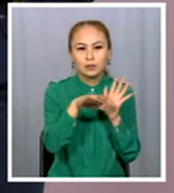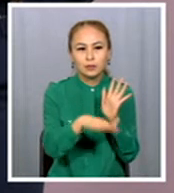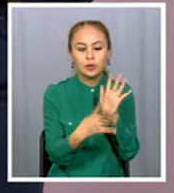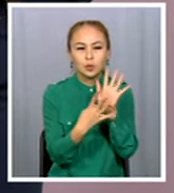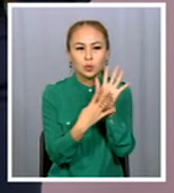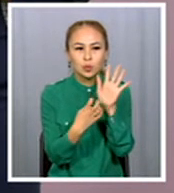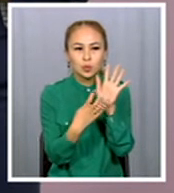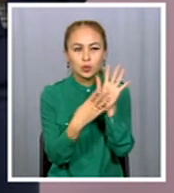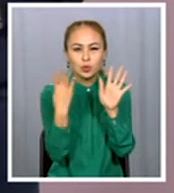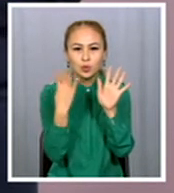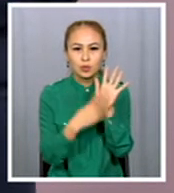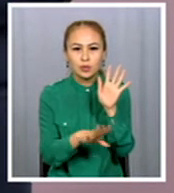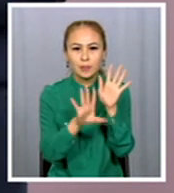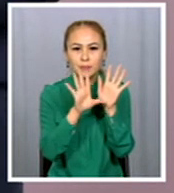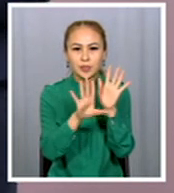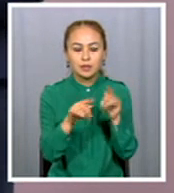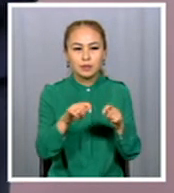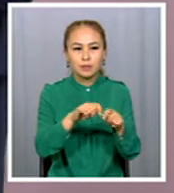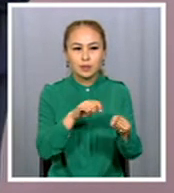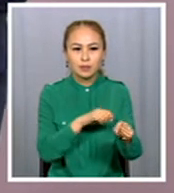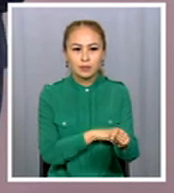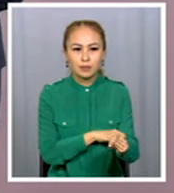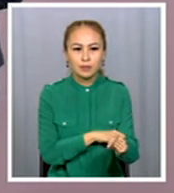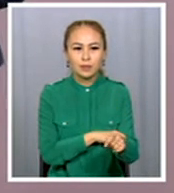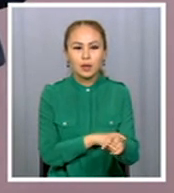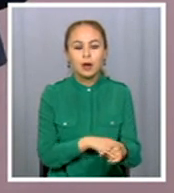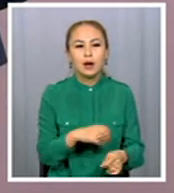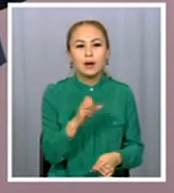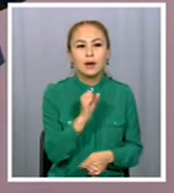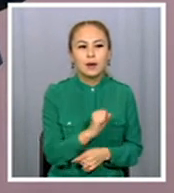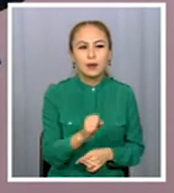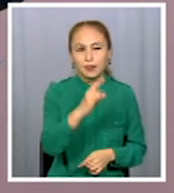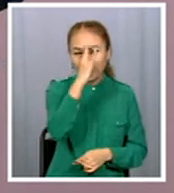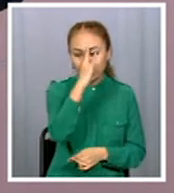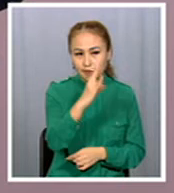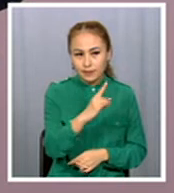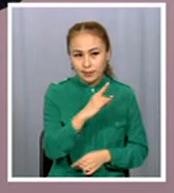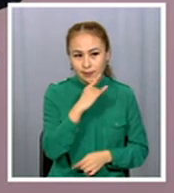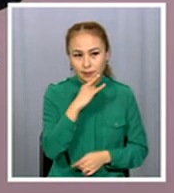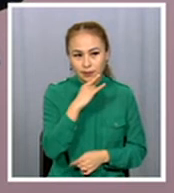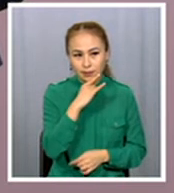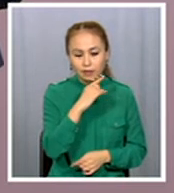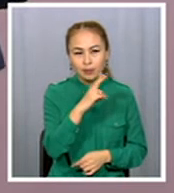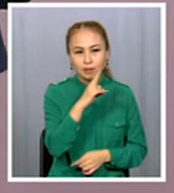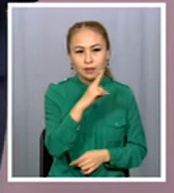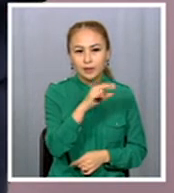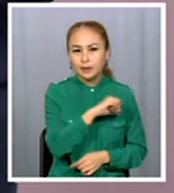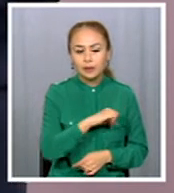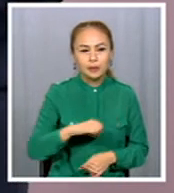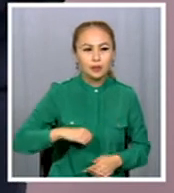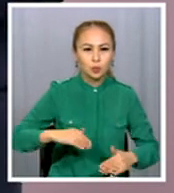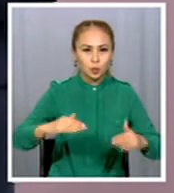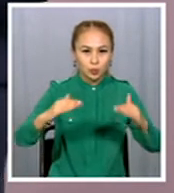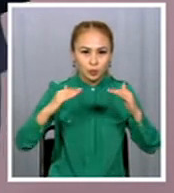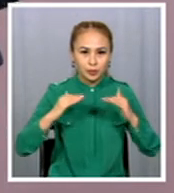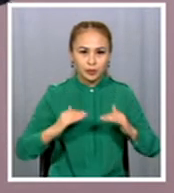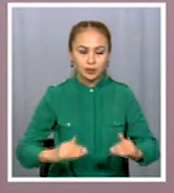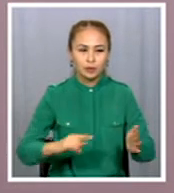6995 метр. Ал Қазақстандағы ең төменгі